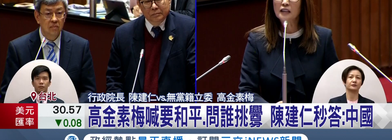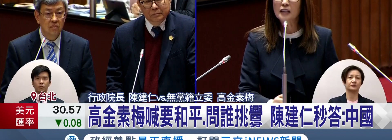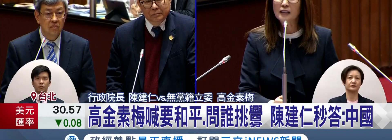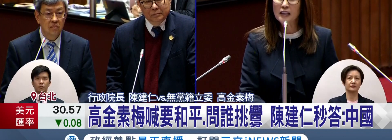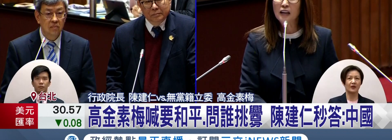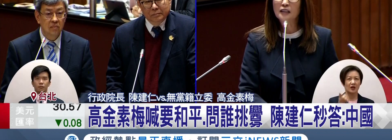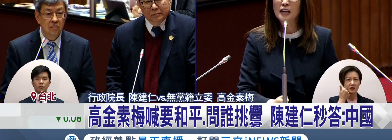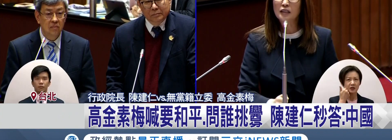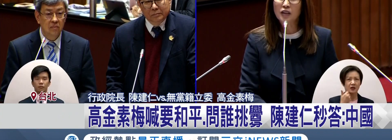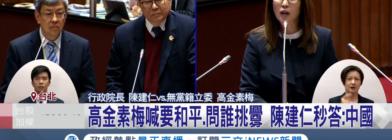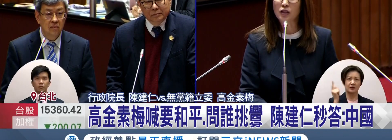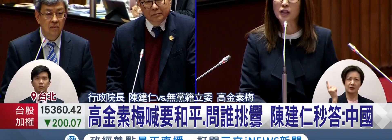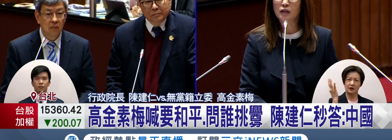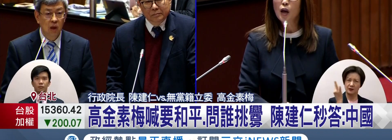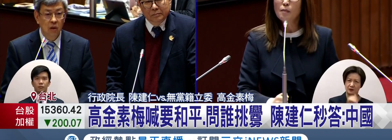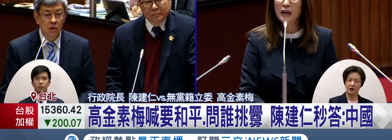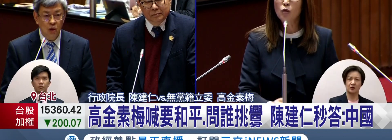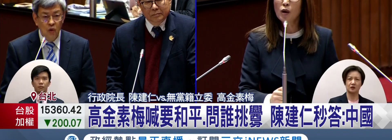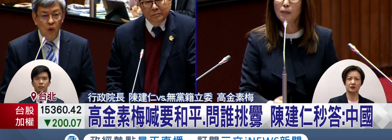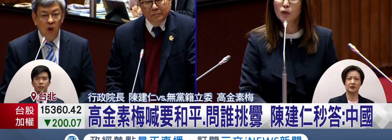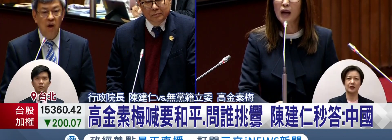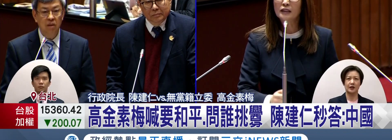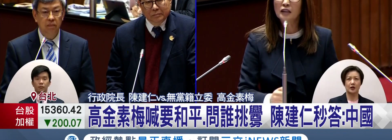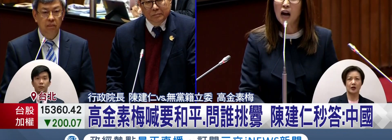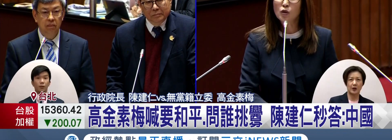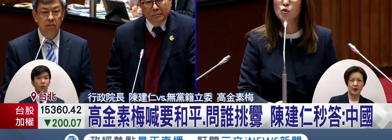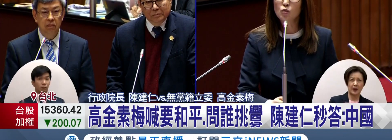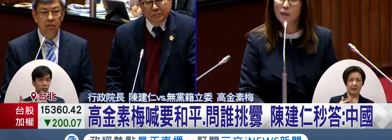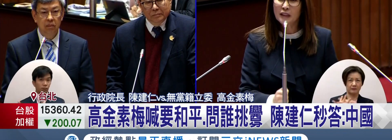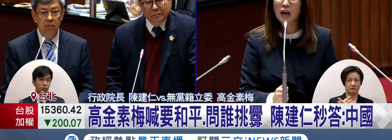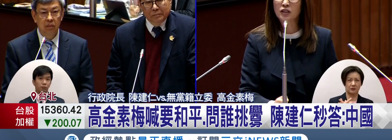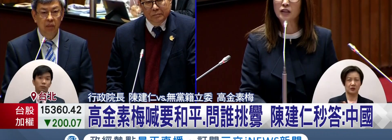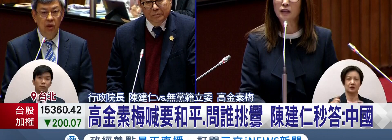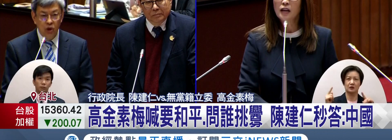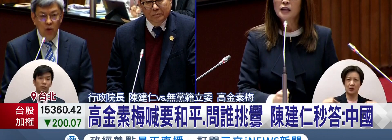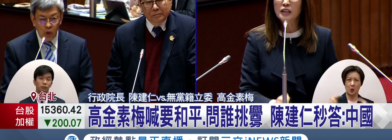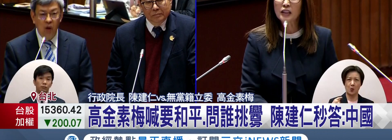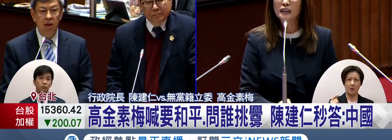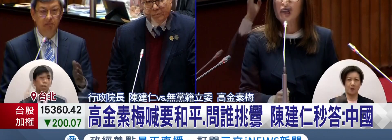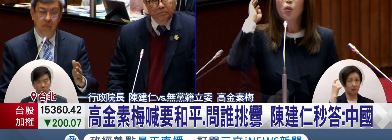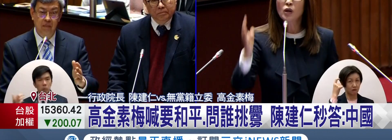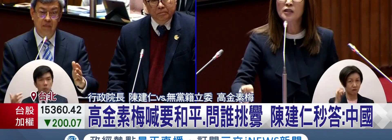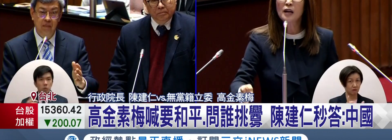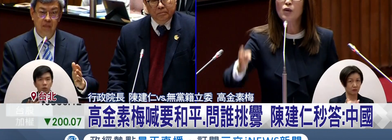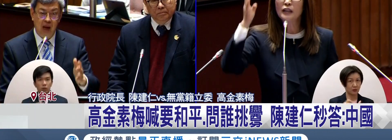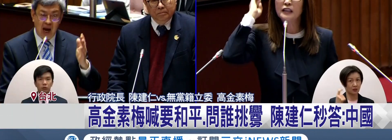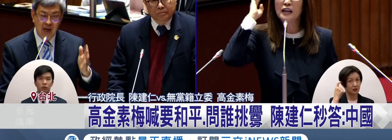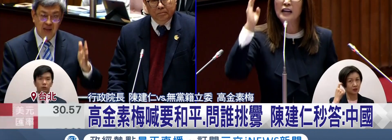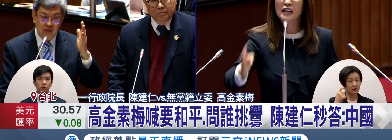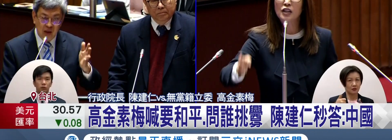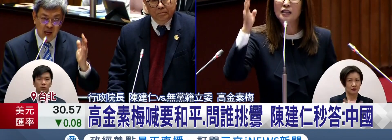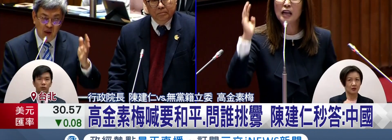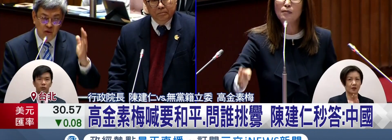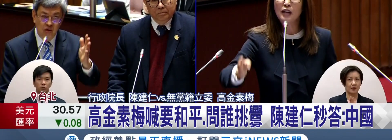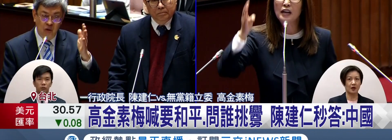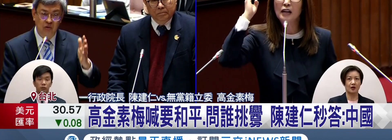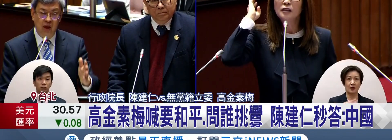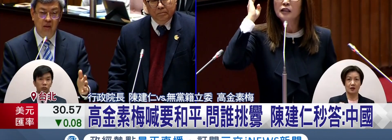一而再再而三的挑衅？美国不断地告诉我们挑衅。 中国 请他，我身为一个